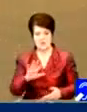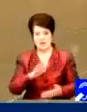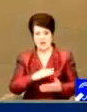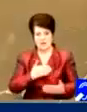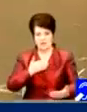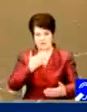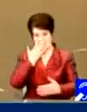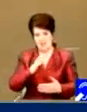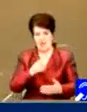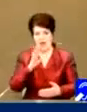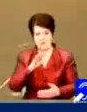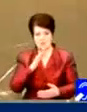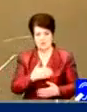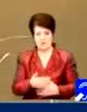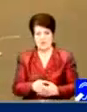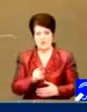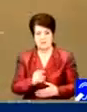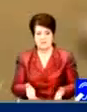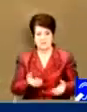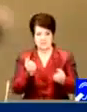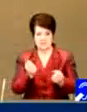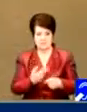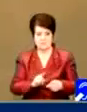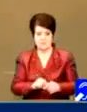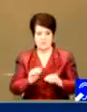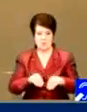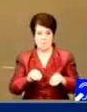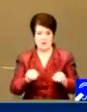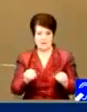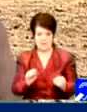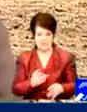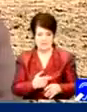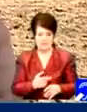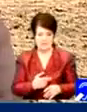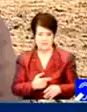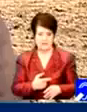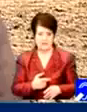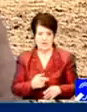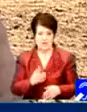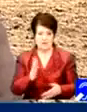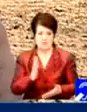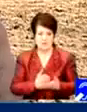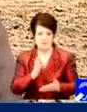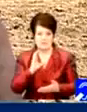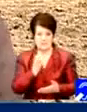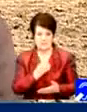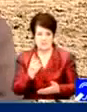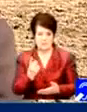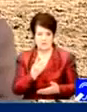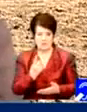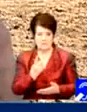Ne-am luat angajament ca să întreținem această plantație. Deci este întreținere, spunem așa, mai serioasă, primul